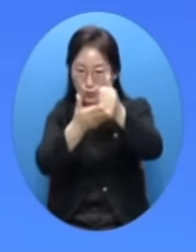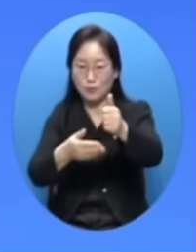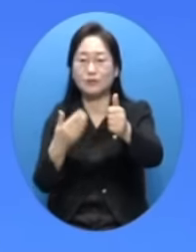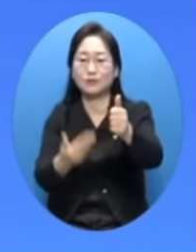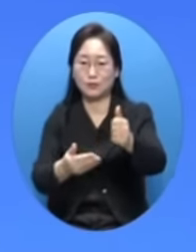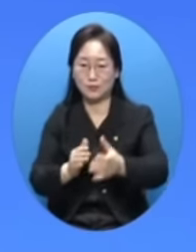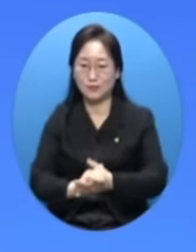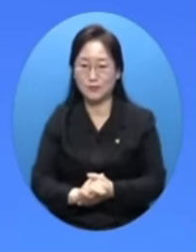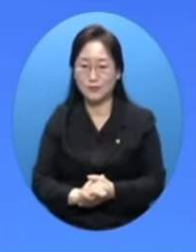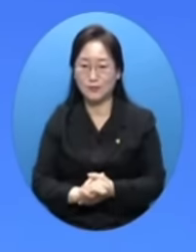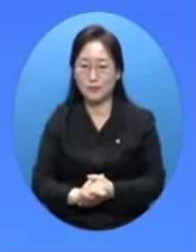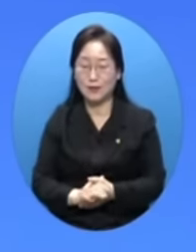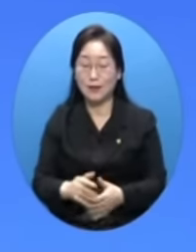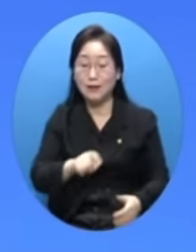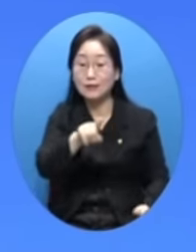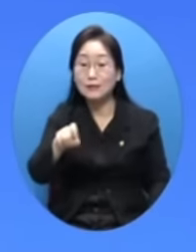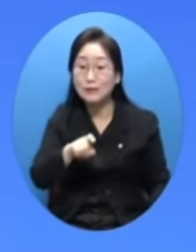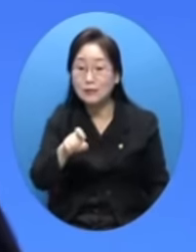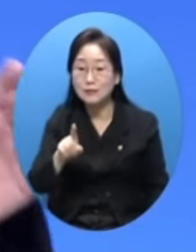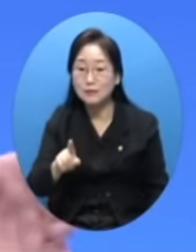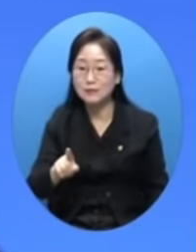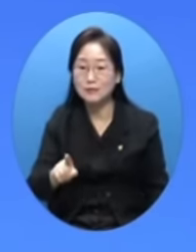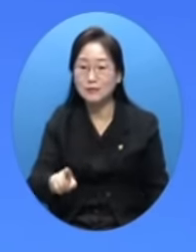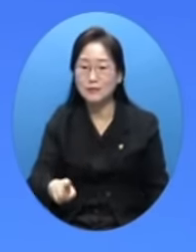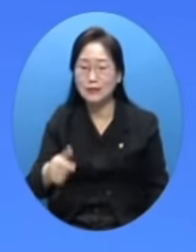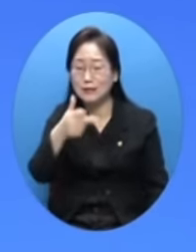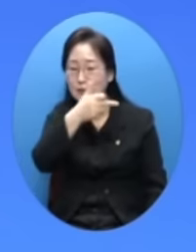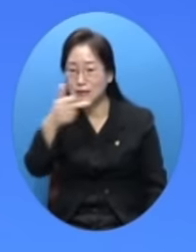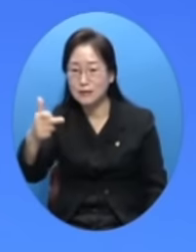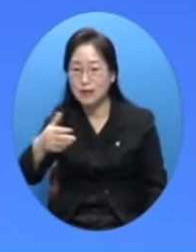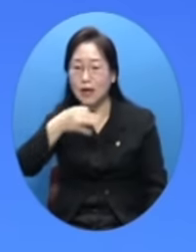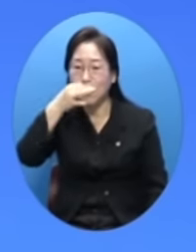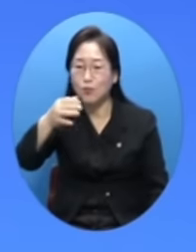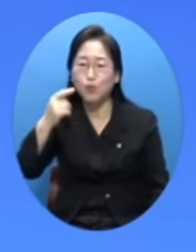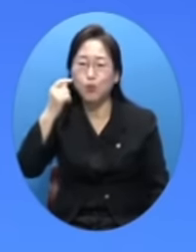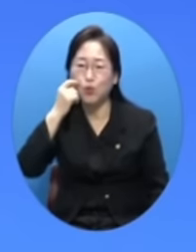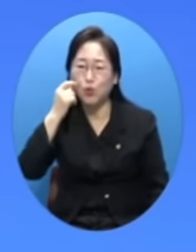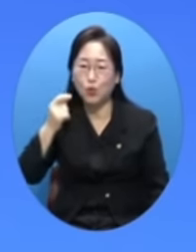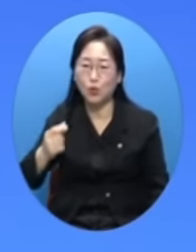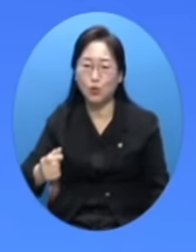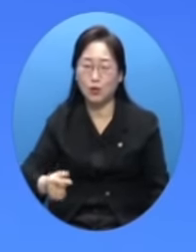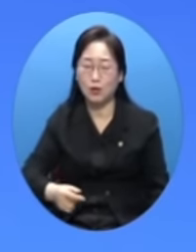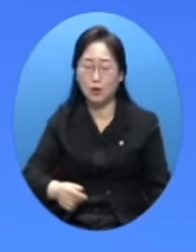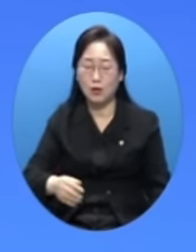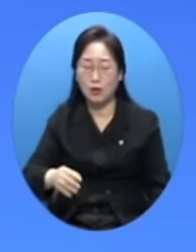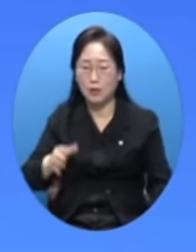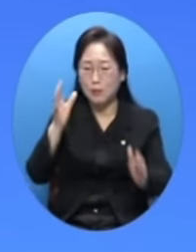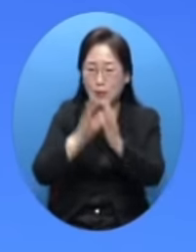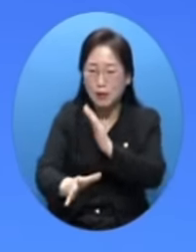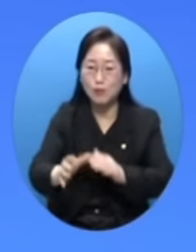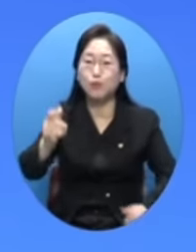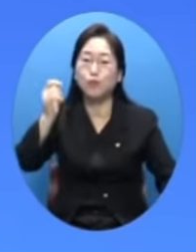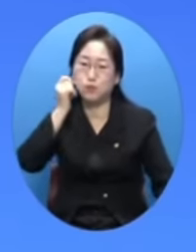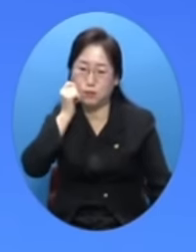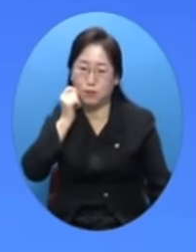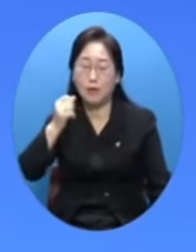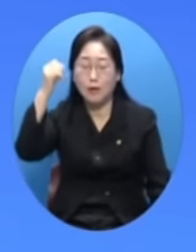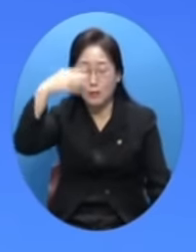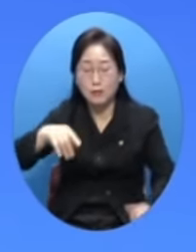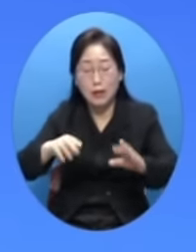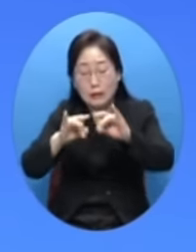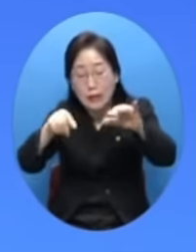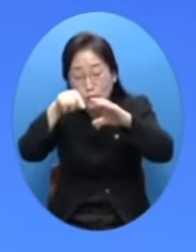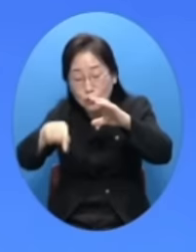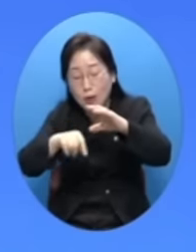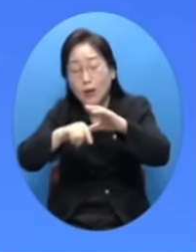것입니다 지렁이는 큰 소리도 못 내고 흙탕물도 못 만들고 사고도 못 치고 그냥 땅도 꿈틀거릴